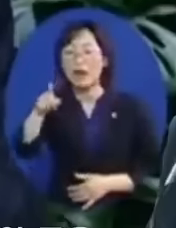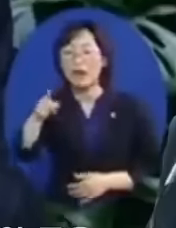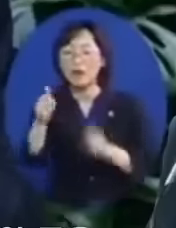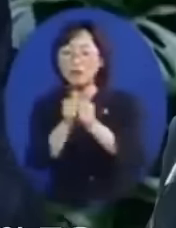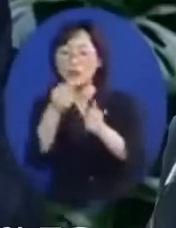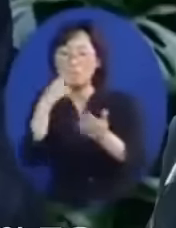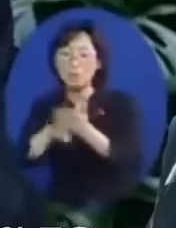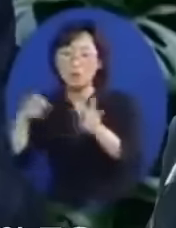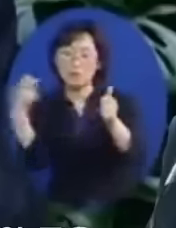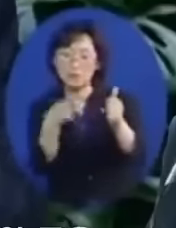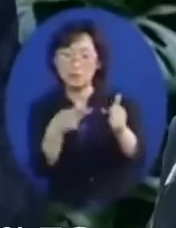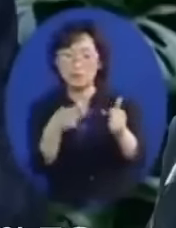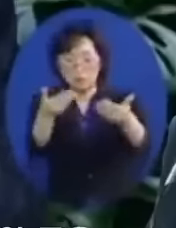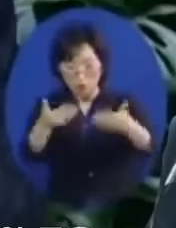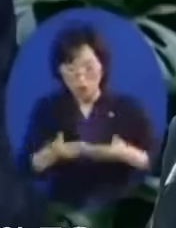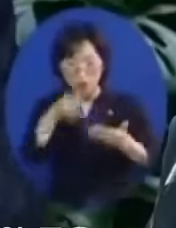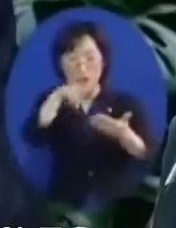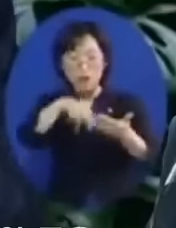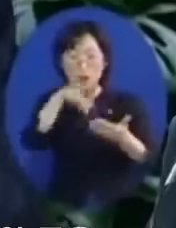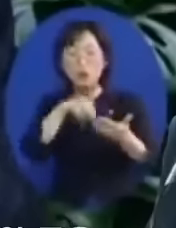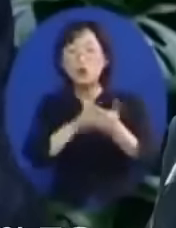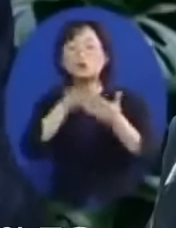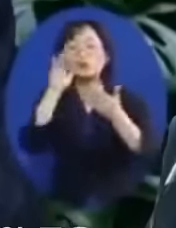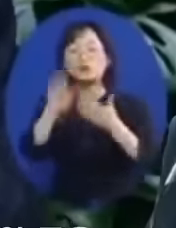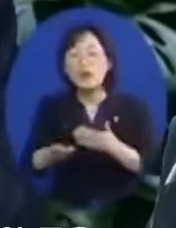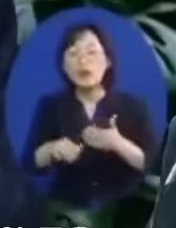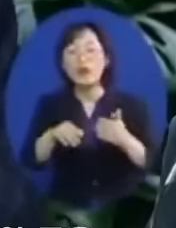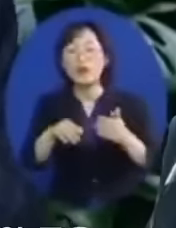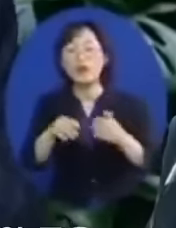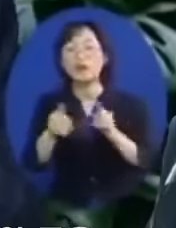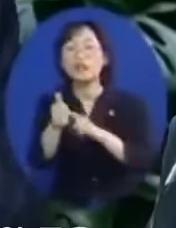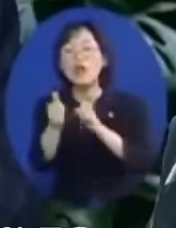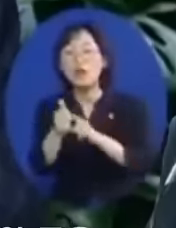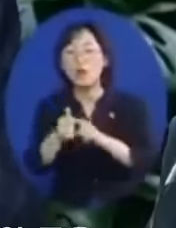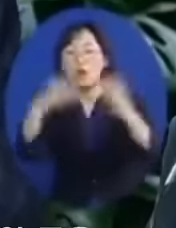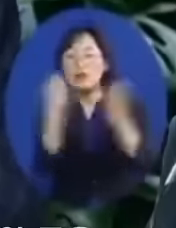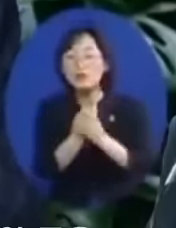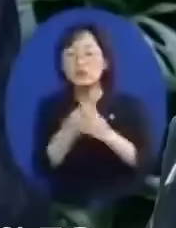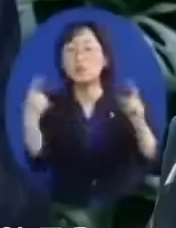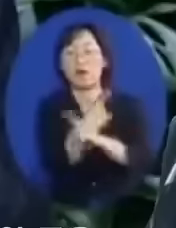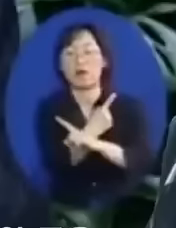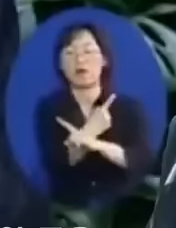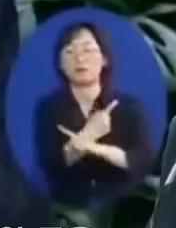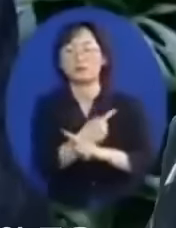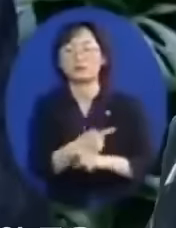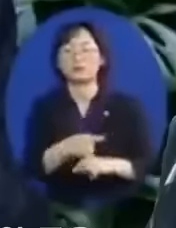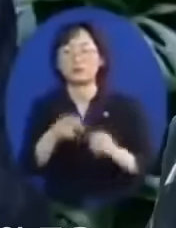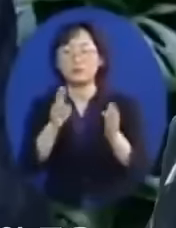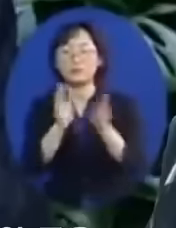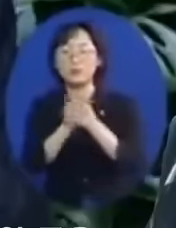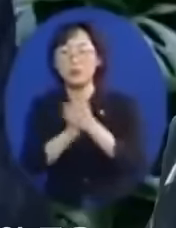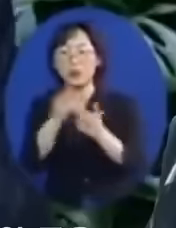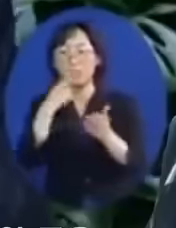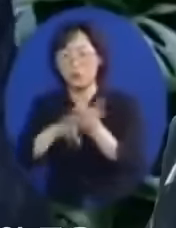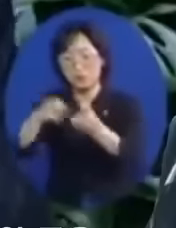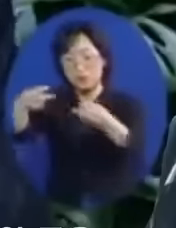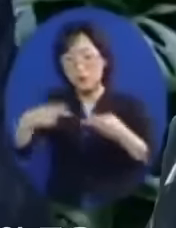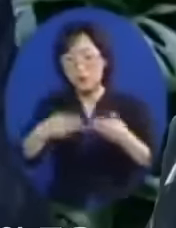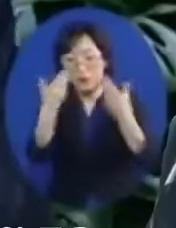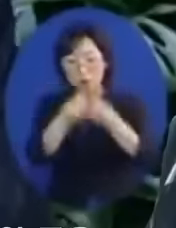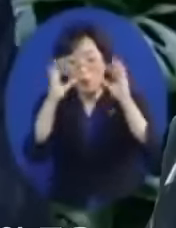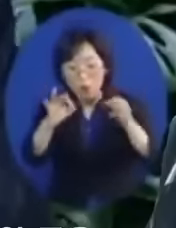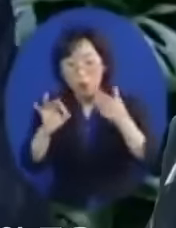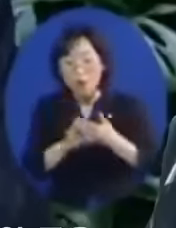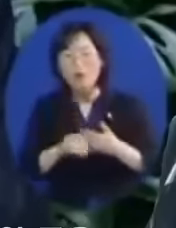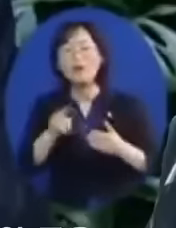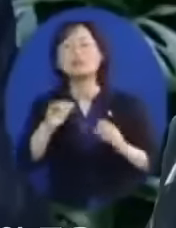그 편지를 받고 난 다음에 이 테일러는 완전히 달라졌습니다. 그 친구 맥카티가 쓴 편지 내용은 이